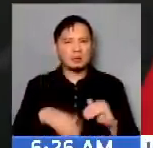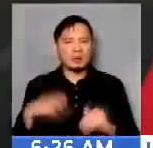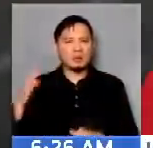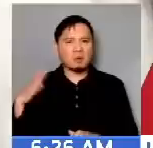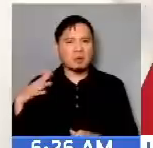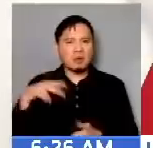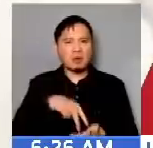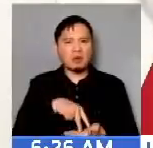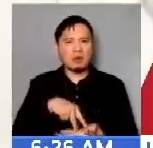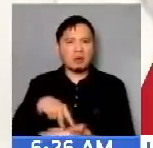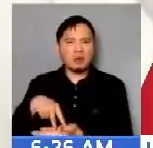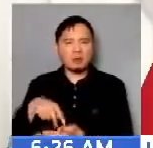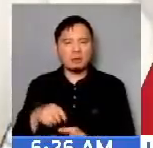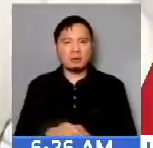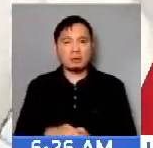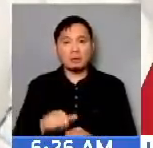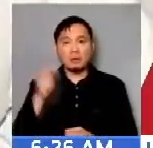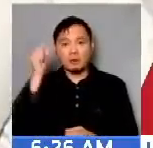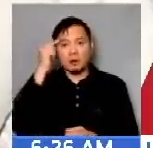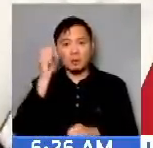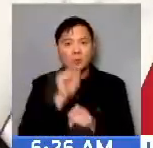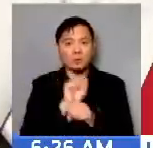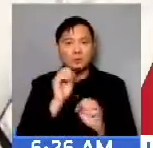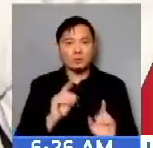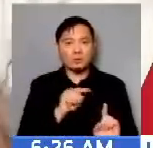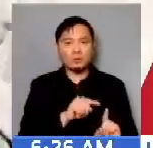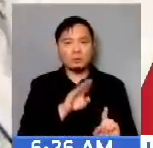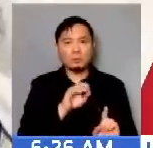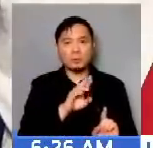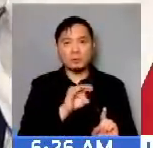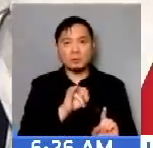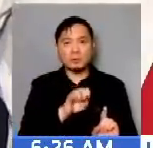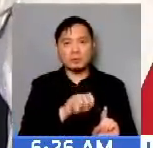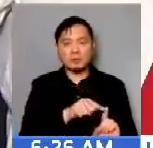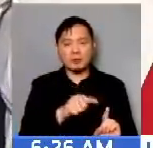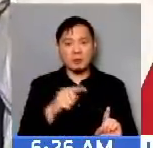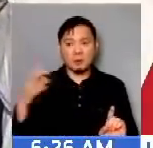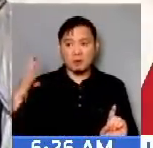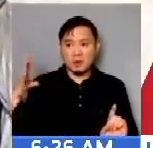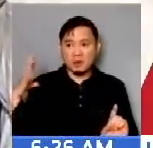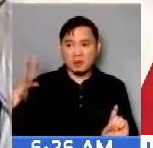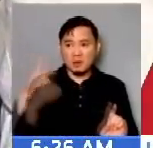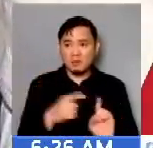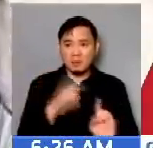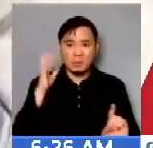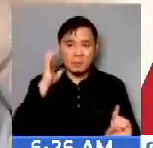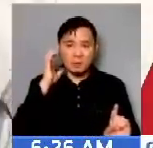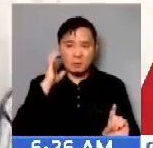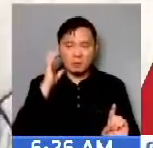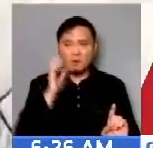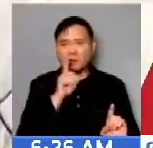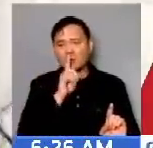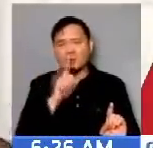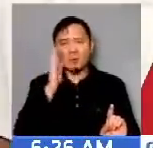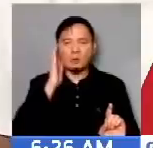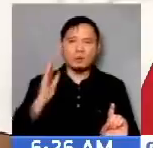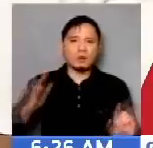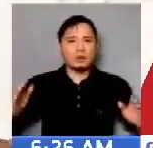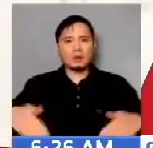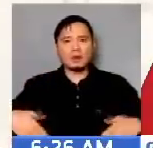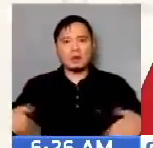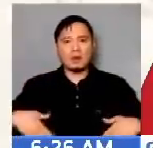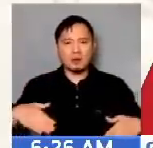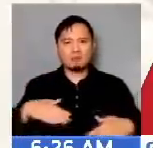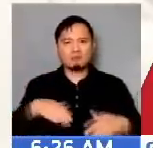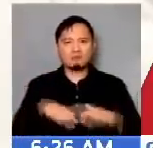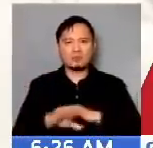ng garment employee na si Bernie Ramos. Kung maghihintay pa siya ng masasakyan mula Cubao, tsaka late daw siya sa kanyang trabaho. So pakinggan natin yung